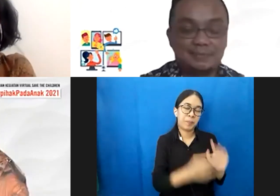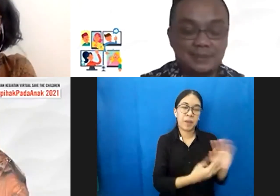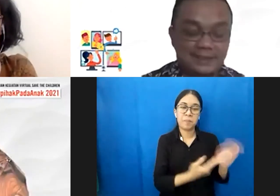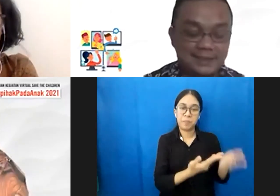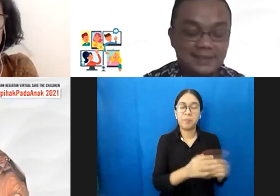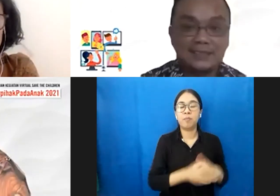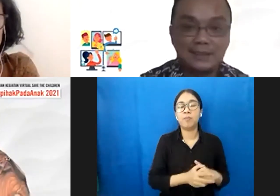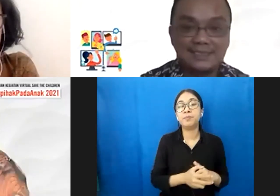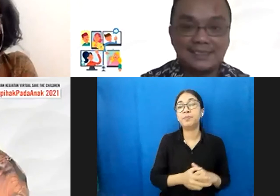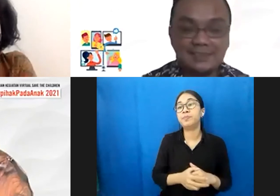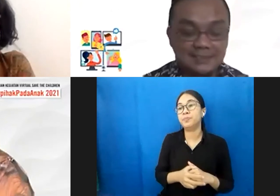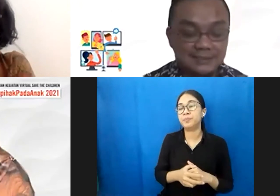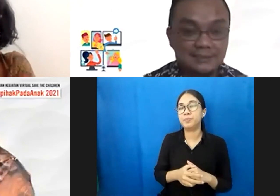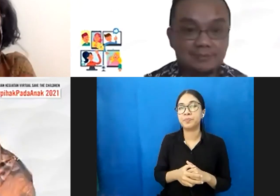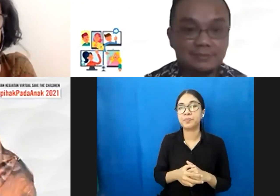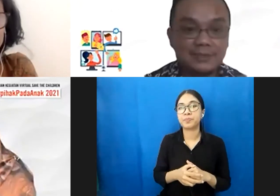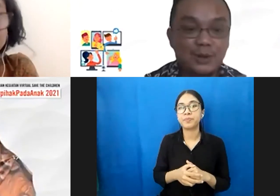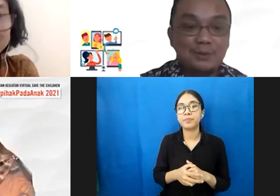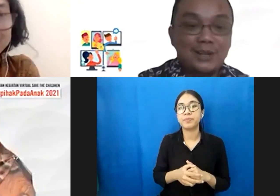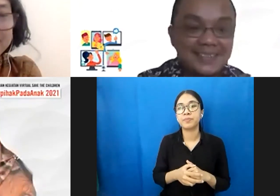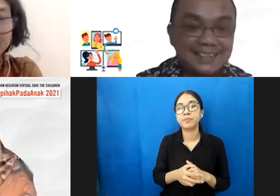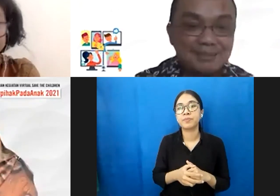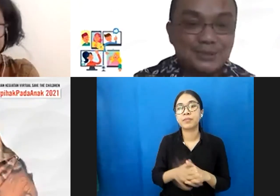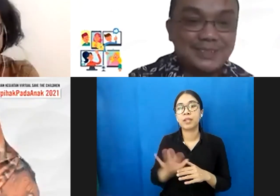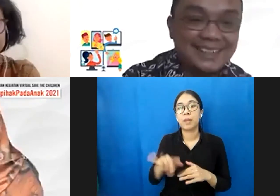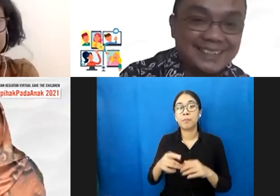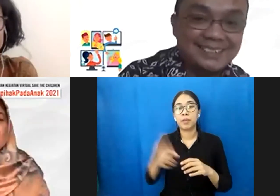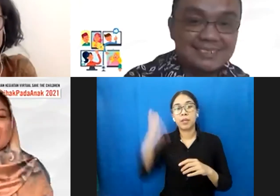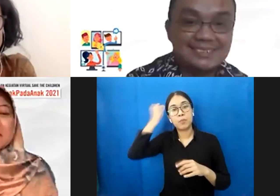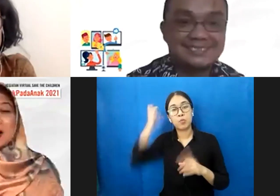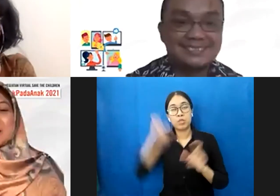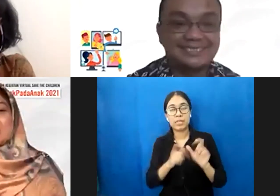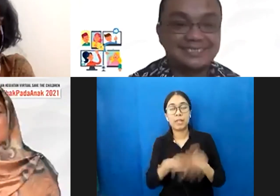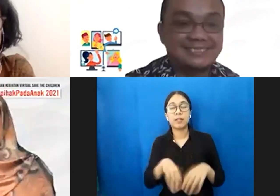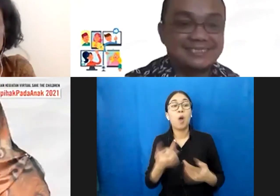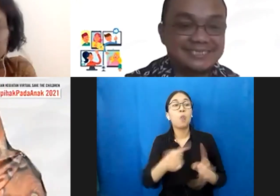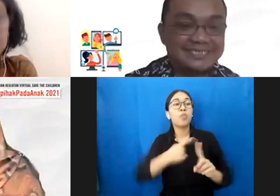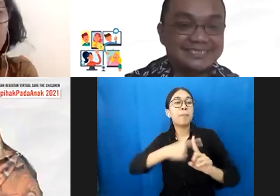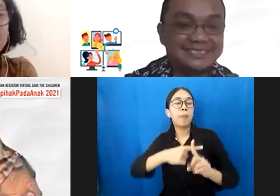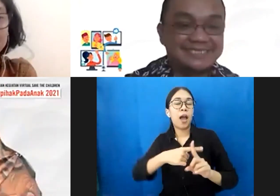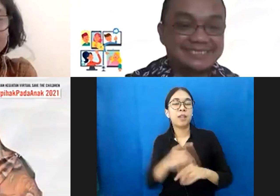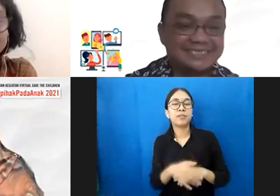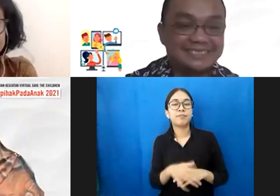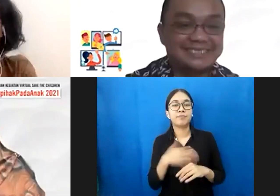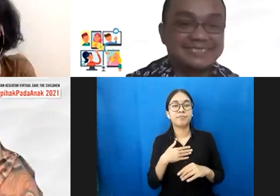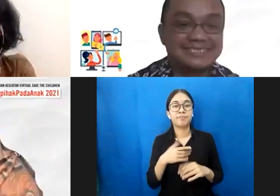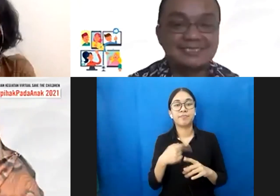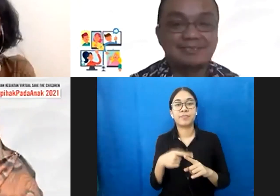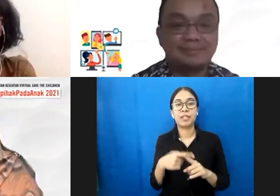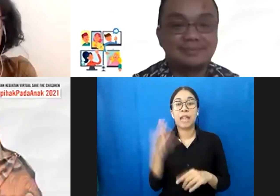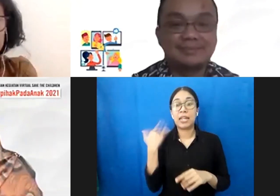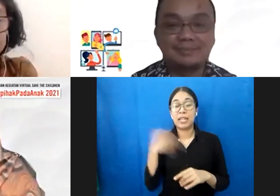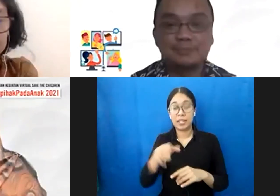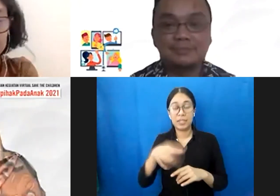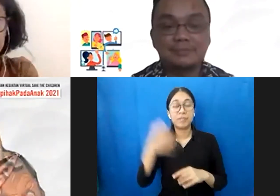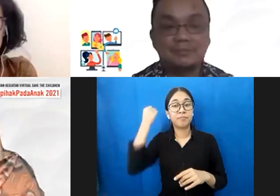Oke, baik. Terima kasih. Saya boleh nambahin dikit, Mas Bram? Boleh, silakan Ibu. Silakan. Saya nambahin ya, Mbak Jeki ya. Jadi tadi boleh, yang dijelaskan Mbak Jeki, Bu